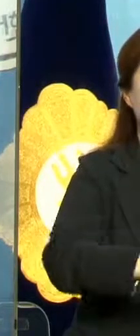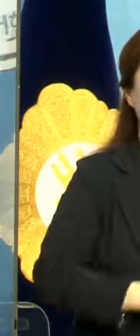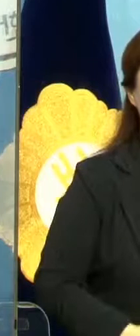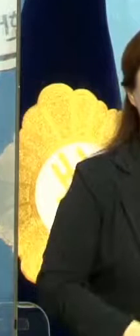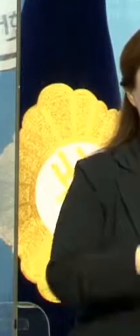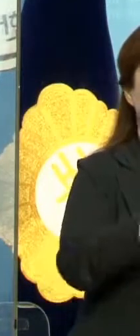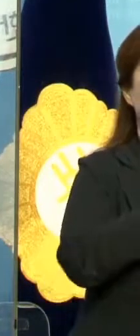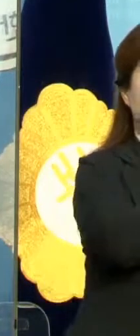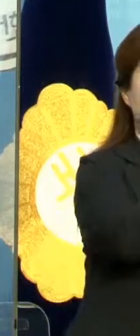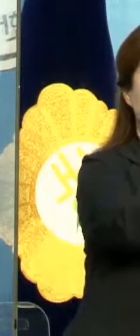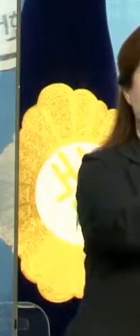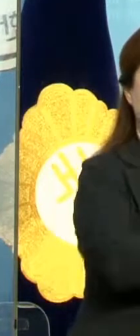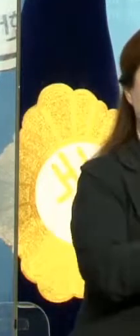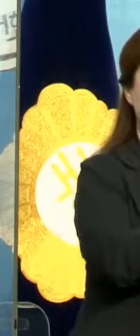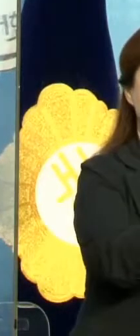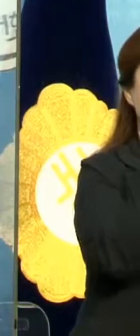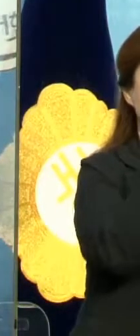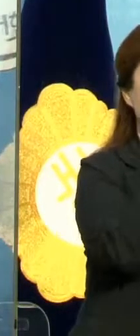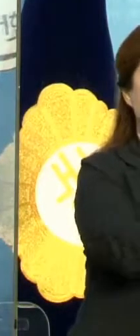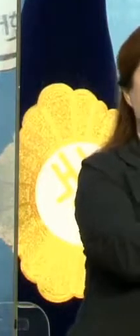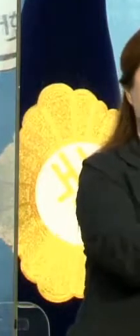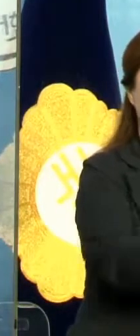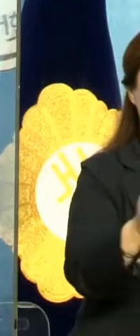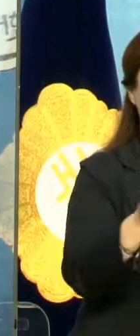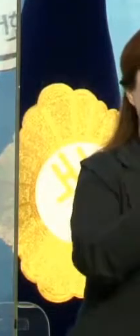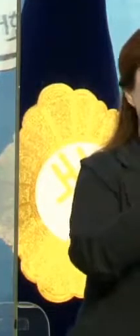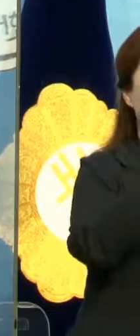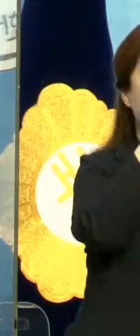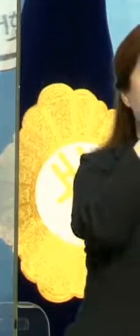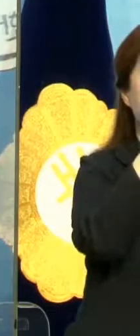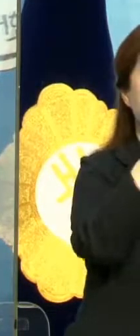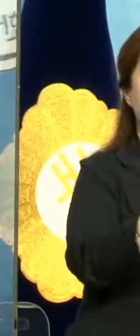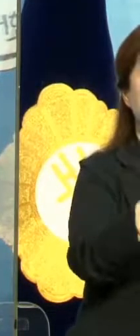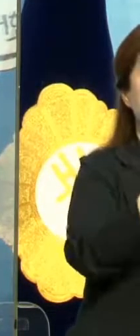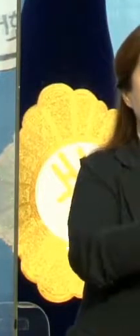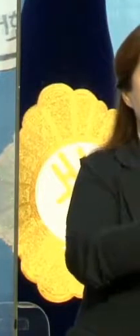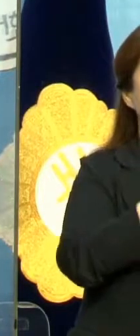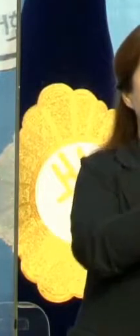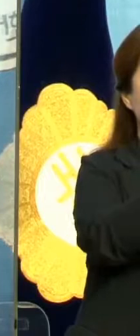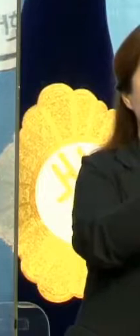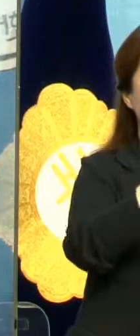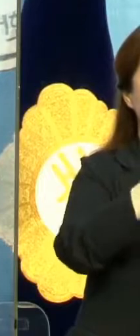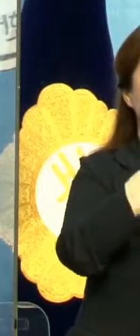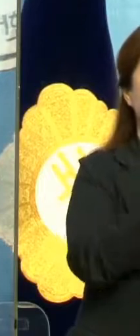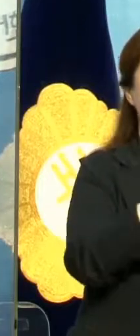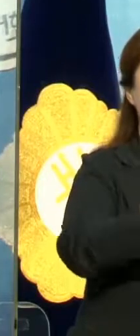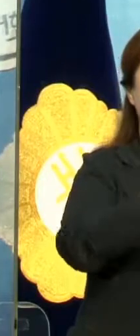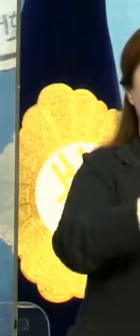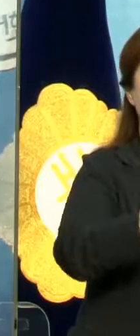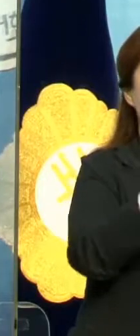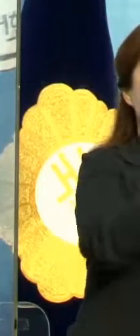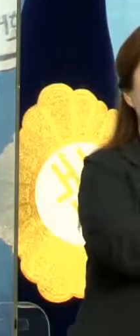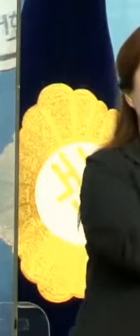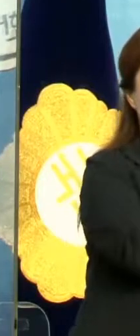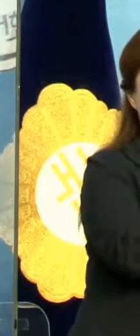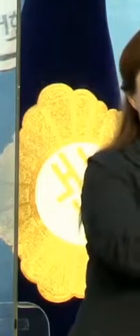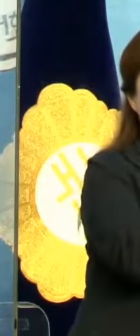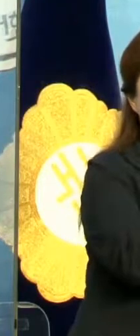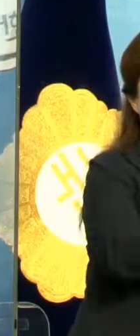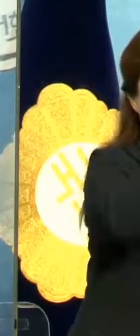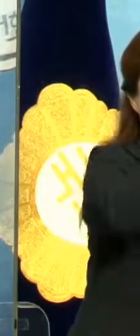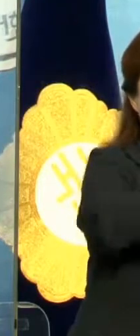발이 되어 있는 어이 에 충돌 방지법 재정 않은 어 사실상 이 공무원과 관련되어 있는 부분에 좀